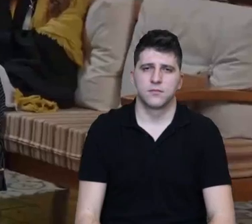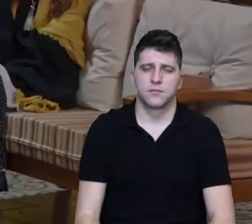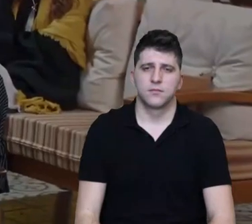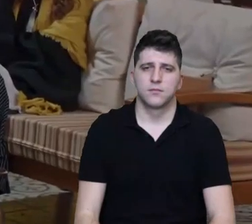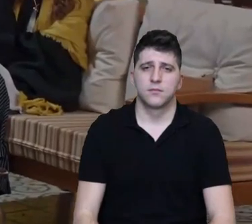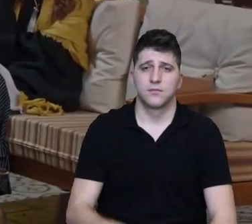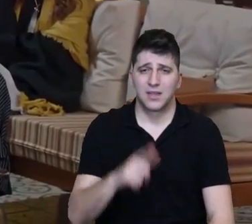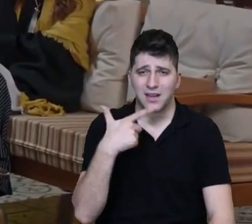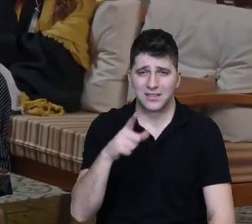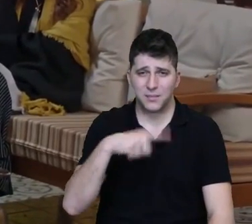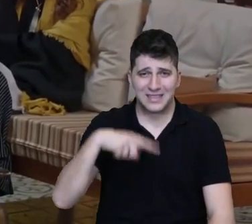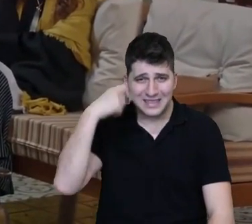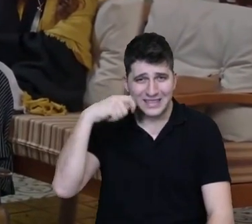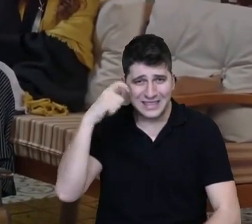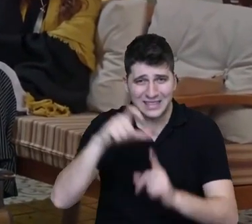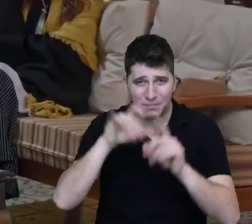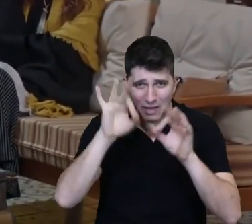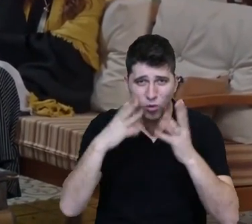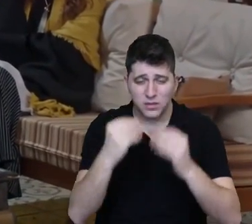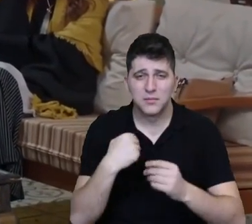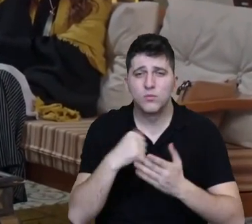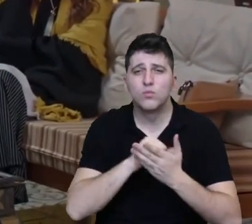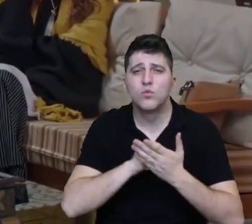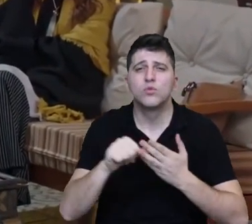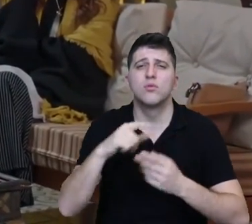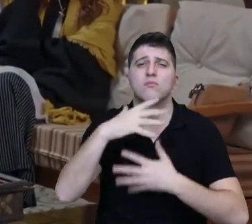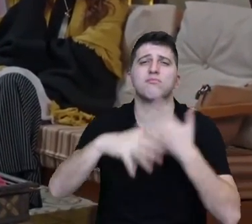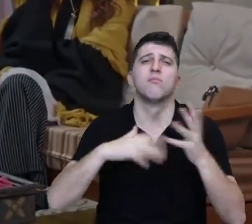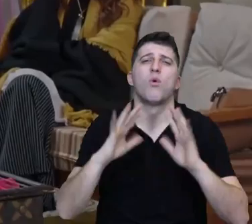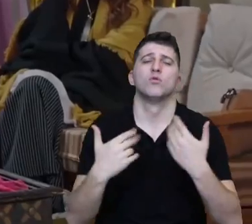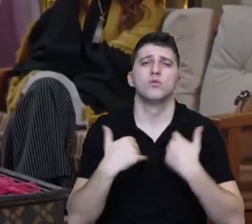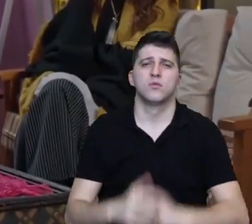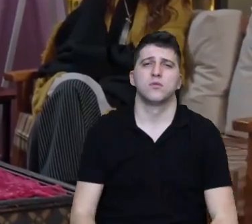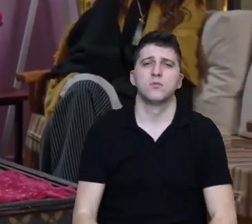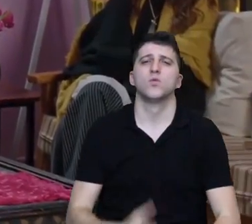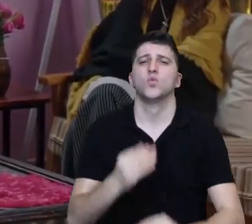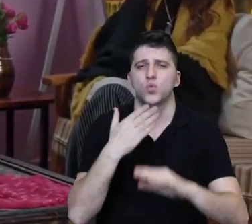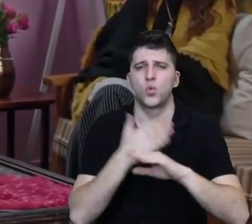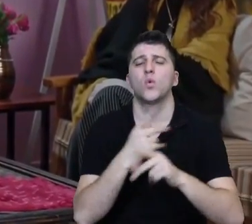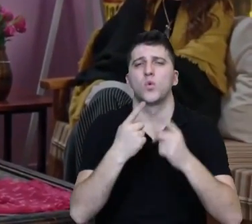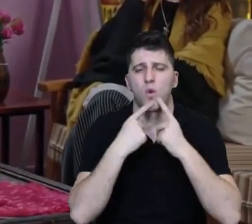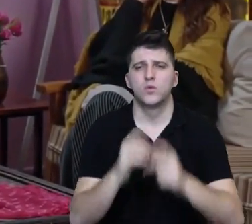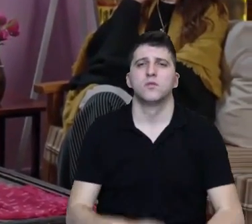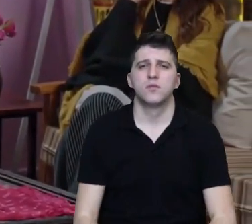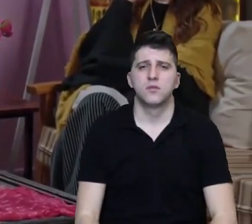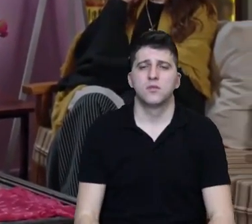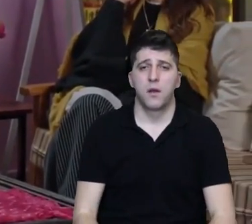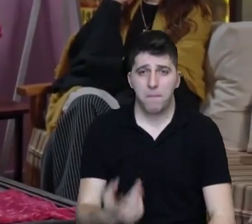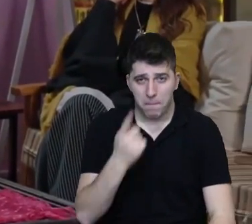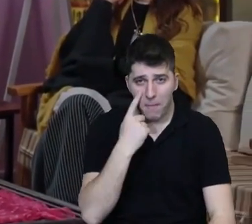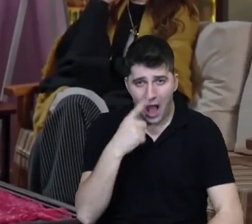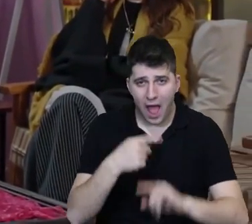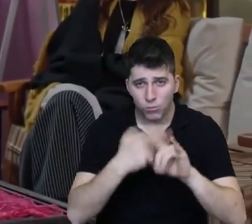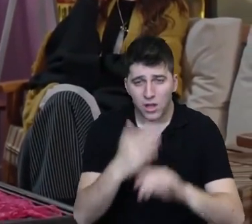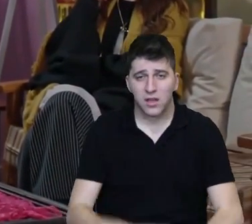Ay, kasabada dizi çekmeye başlarlarsa bizim bütün düzenimiz bozulur hemşire. Kafedeler. Çok doğru söylüyorsun. Ya baksanıza